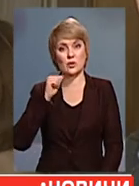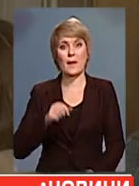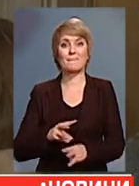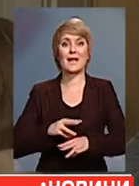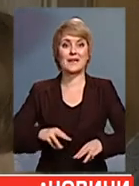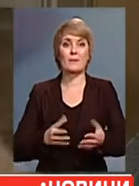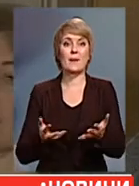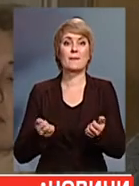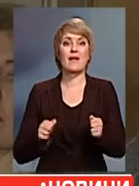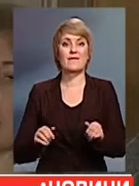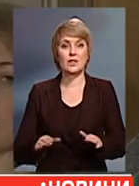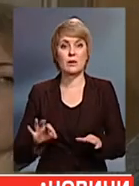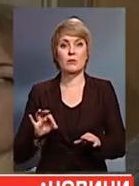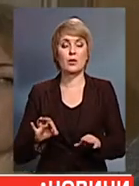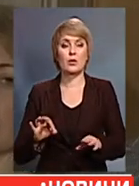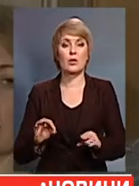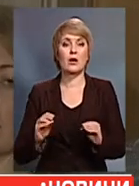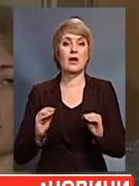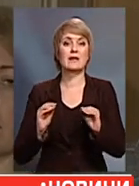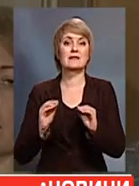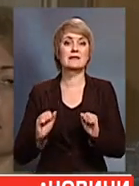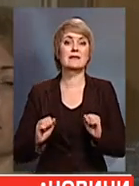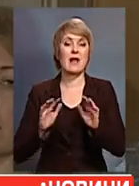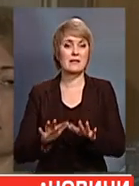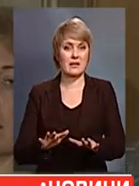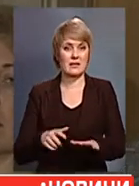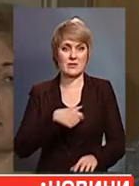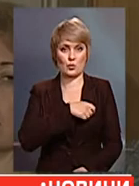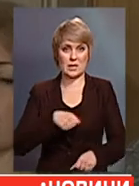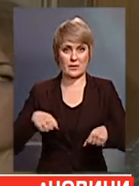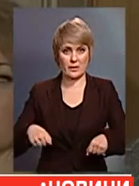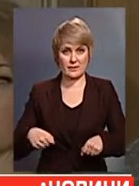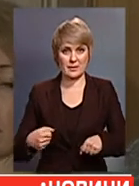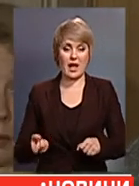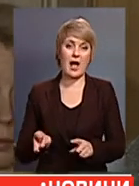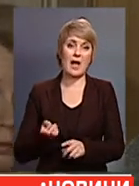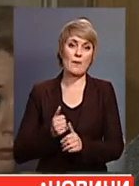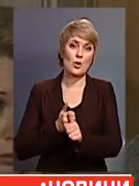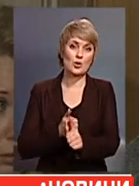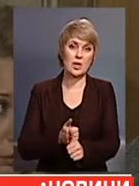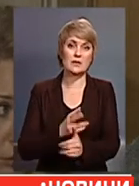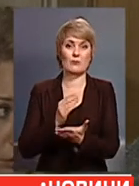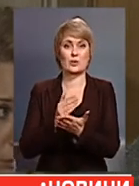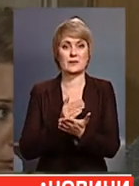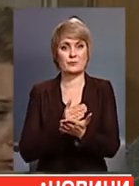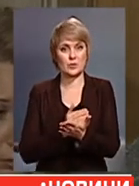парламент прийняв рішення про складання з них депутатських повноважень, зайдуть наступні по черзі по